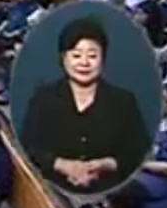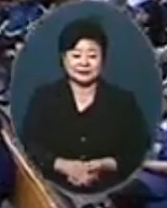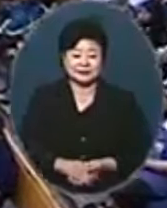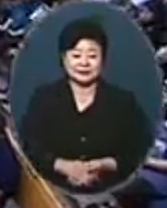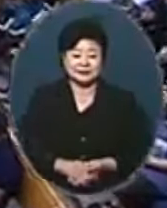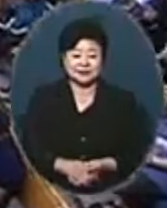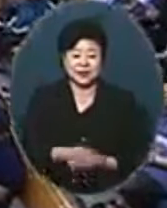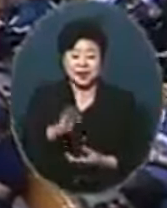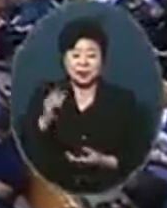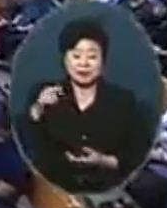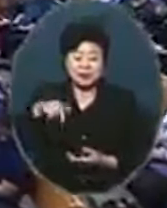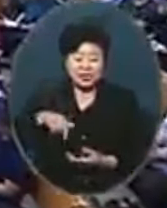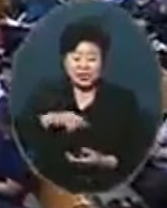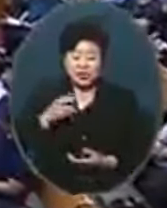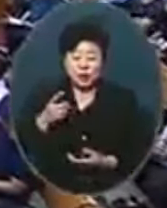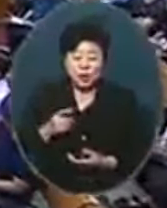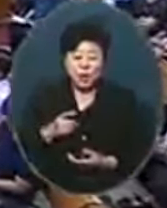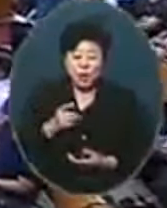빅톨 휴고의